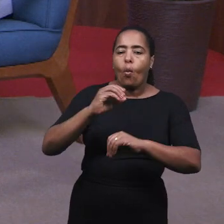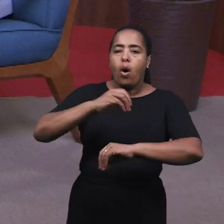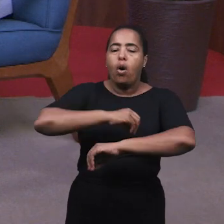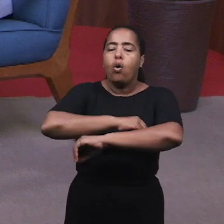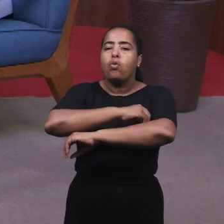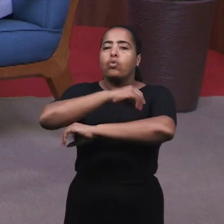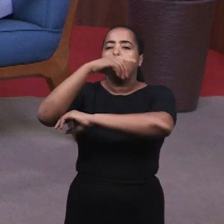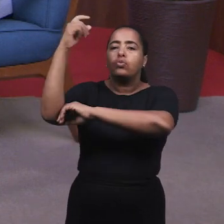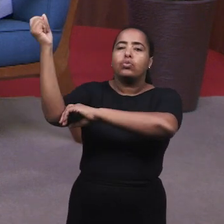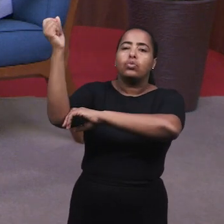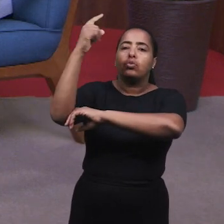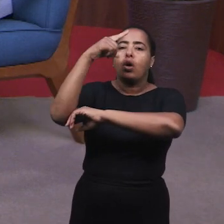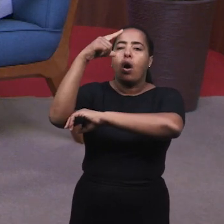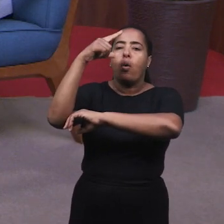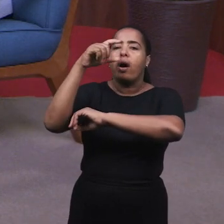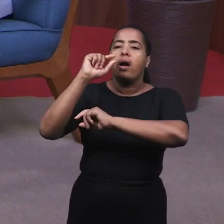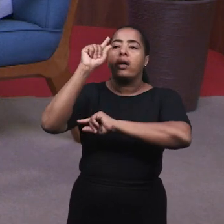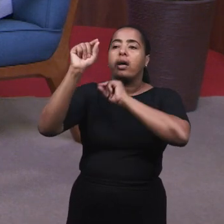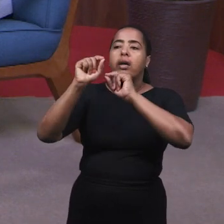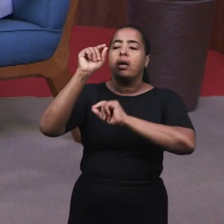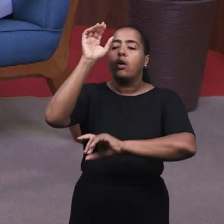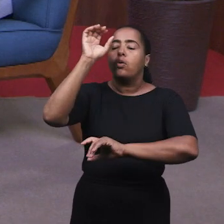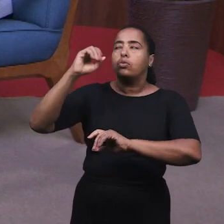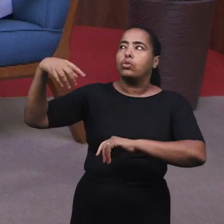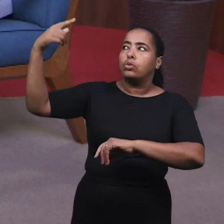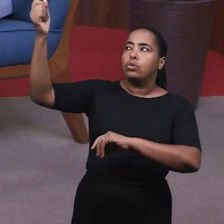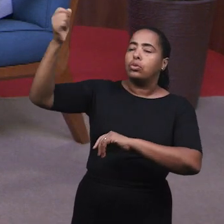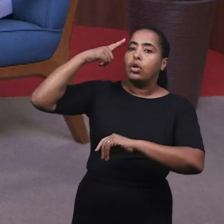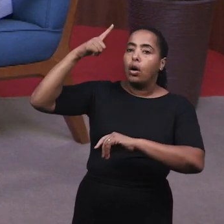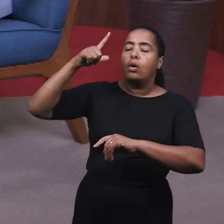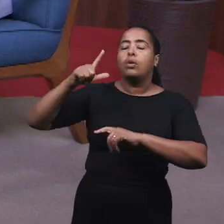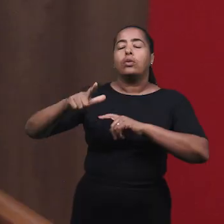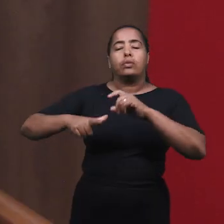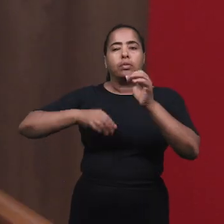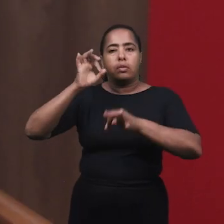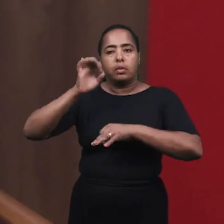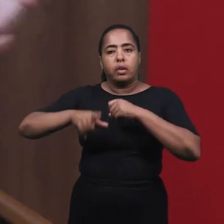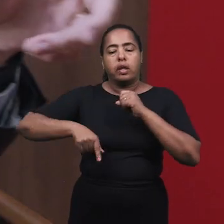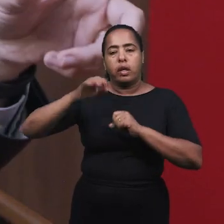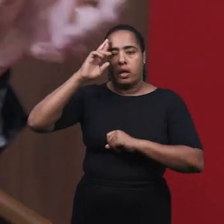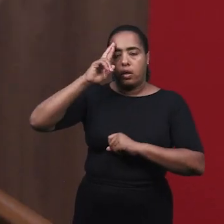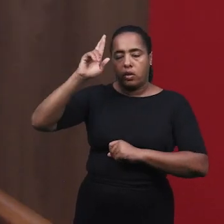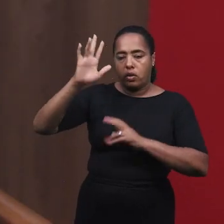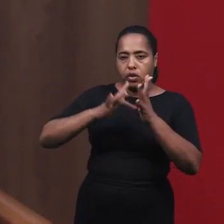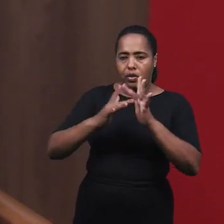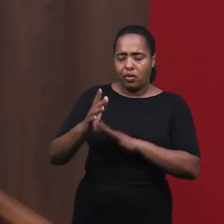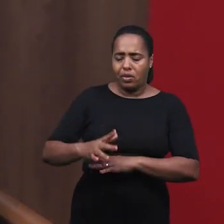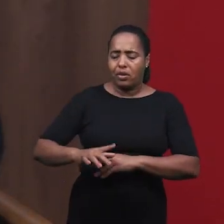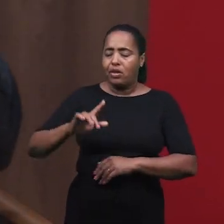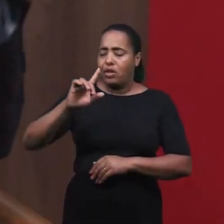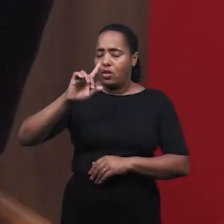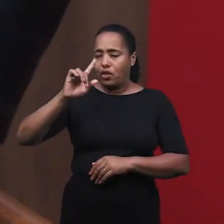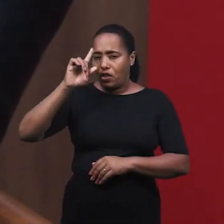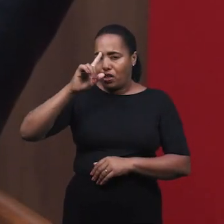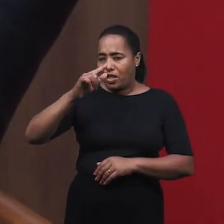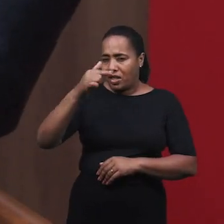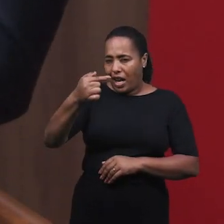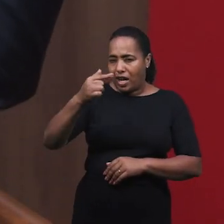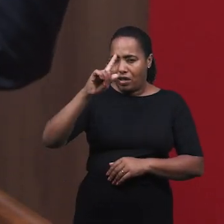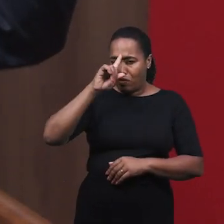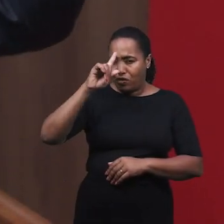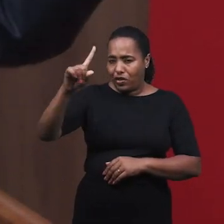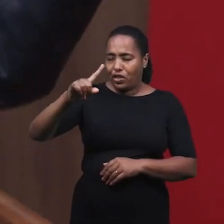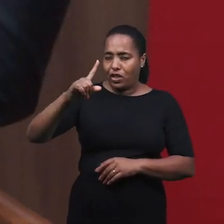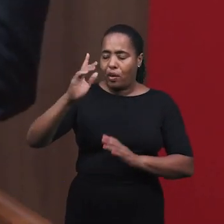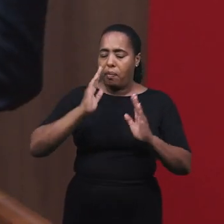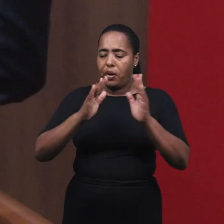la justice qui est le Seigneur Jésus. Bientôt, au 7e jour, qui est le temps prophétique, la grâce, l'action du Saint-Esprit,